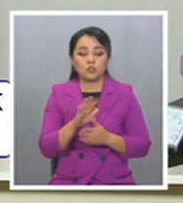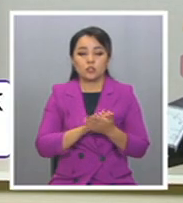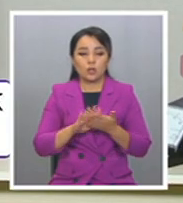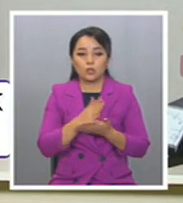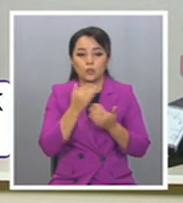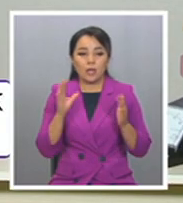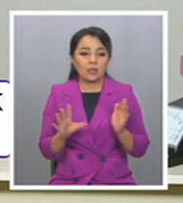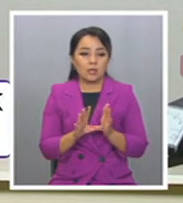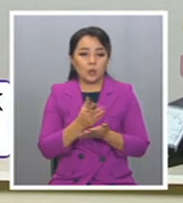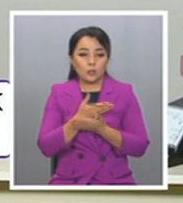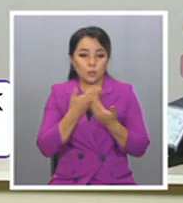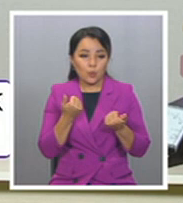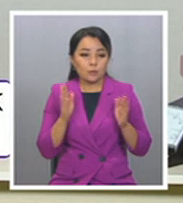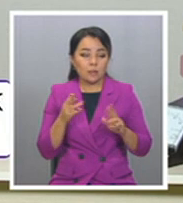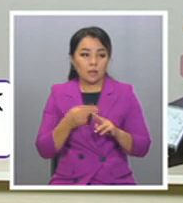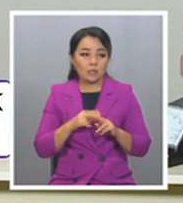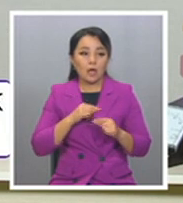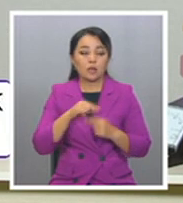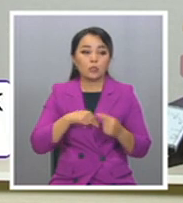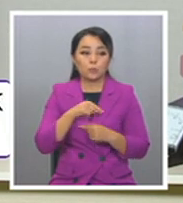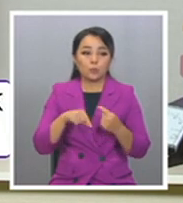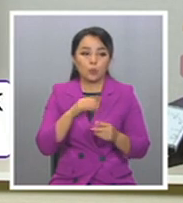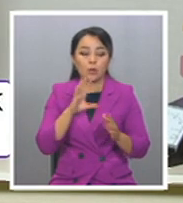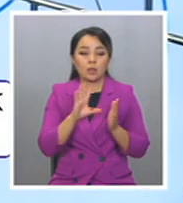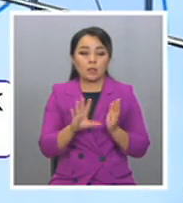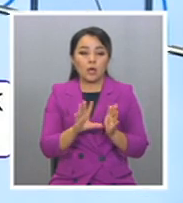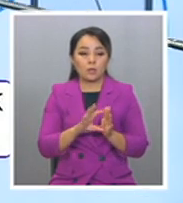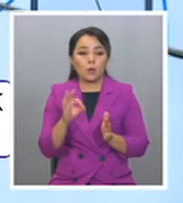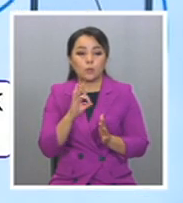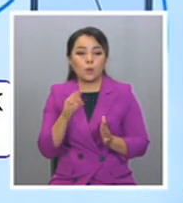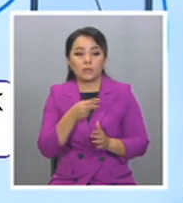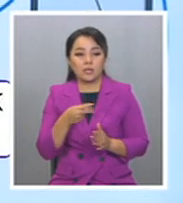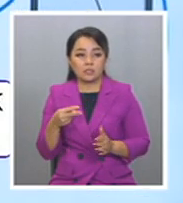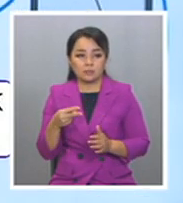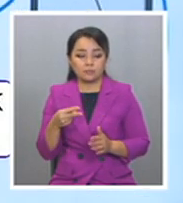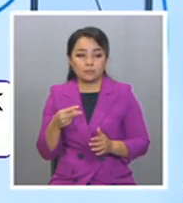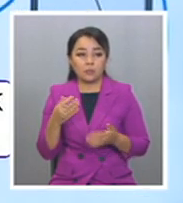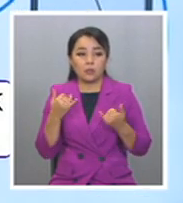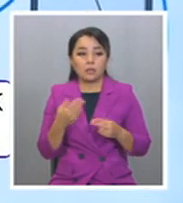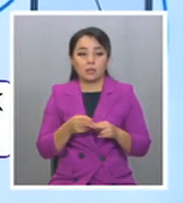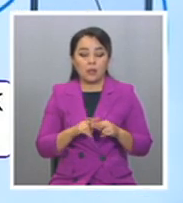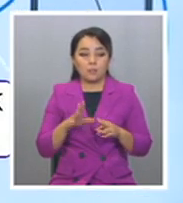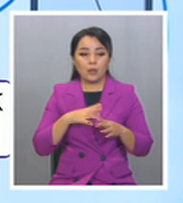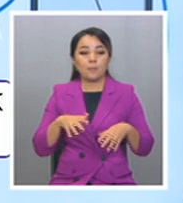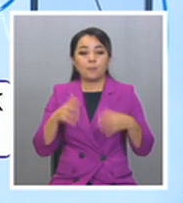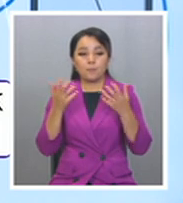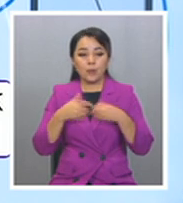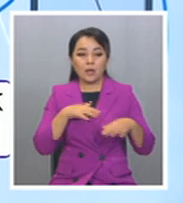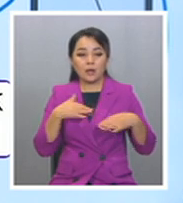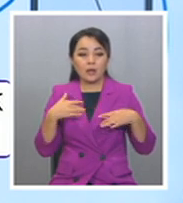жүрмейді, демек катушкадағы ток күші нөлге тең болады. Ал енді механикалық тербелістерге тоқталып